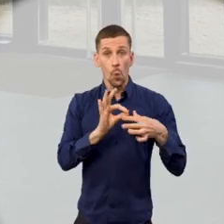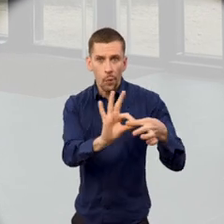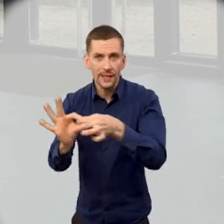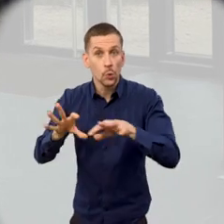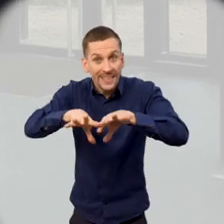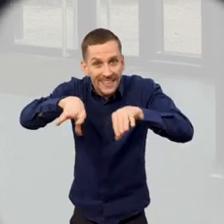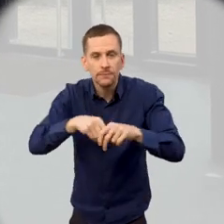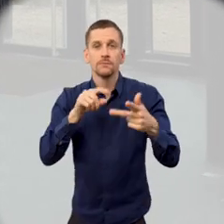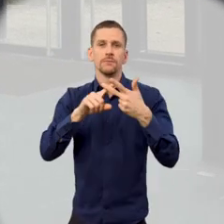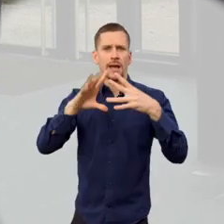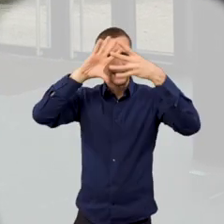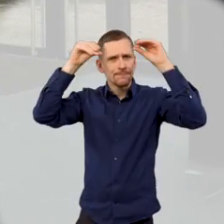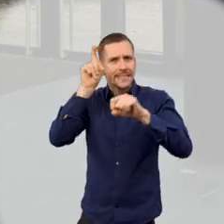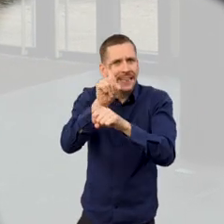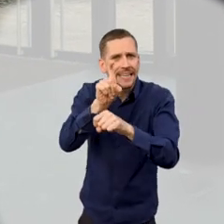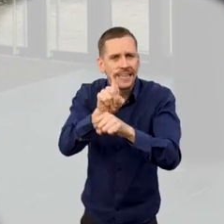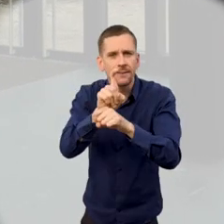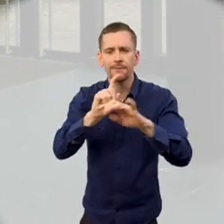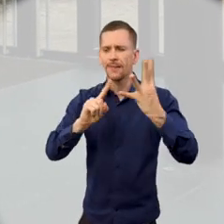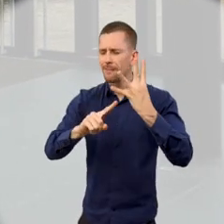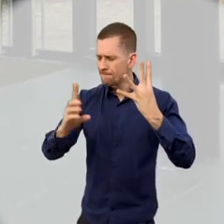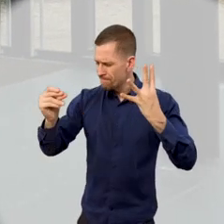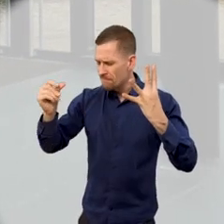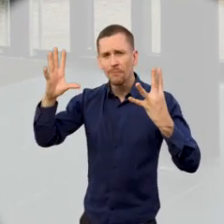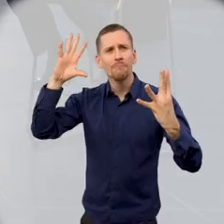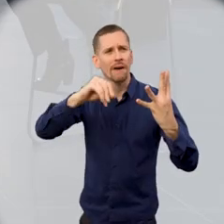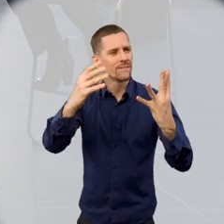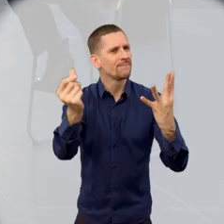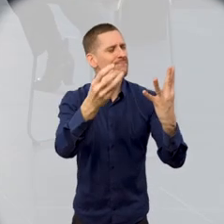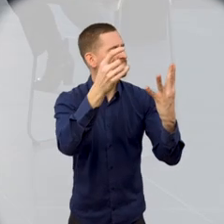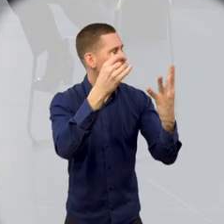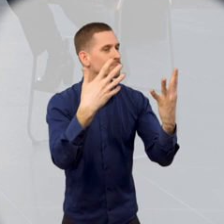en collaboration, en équipe, l'esprit critique, et j'oublie toujours le dernier, qui est...